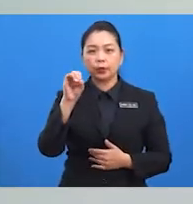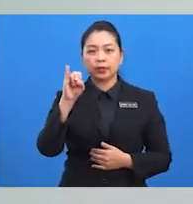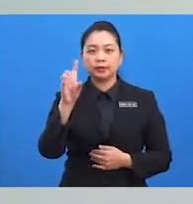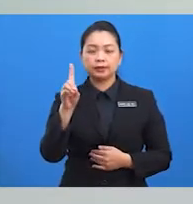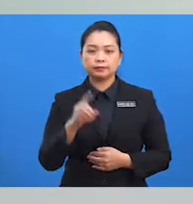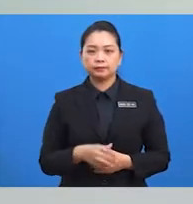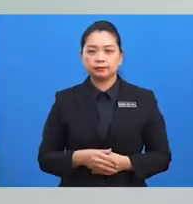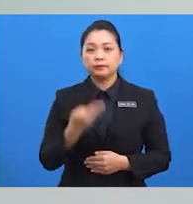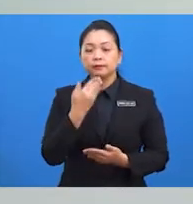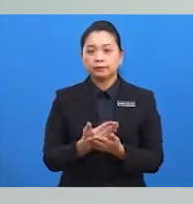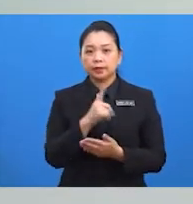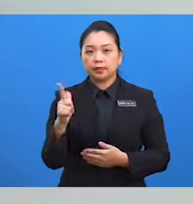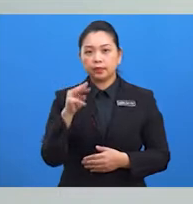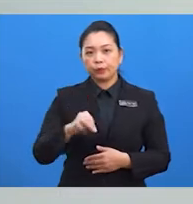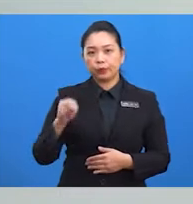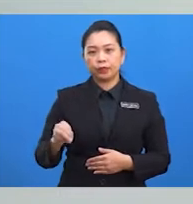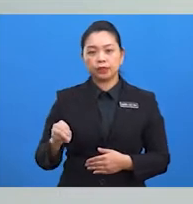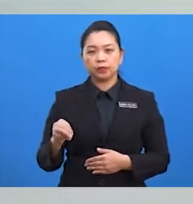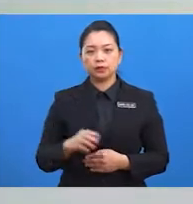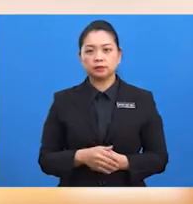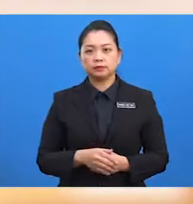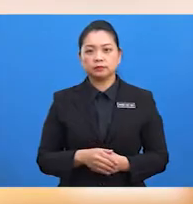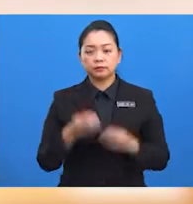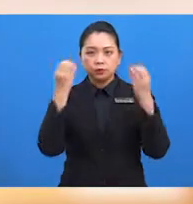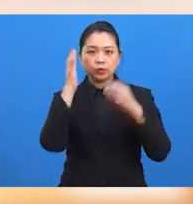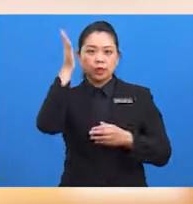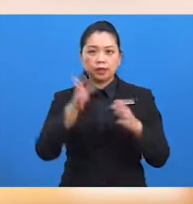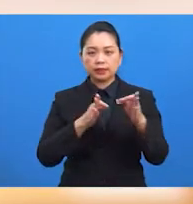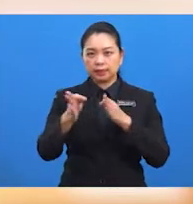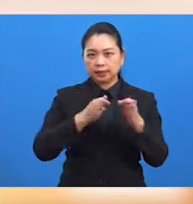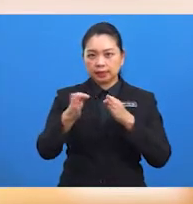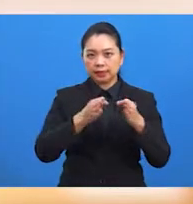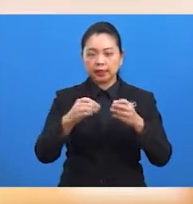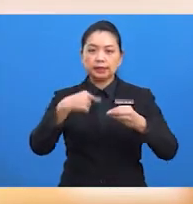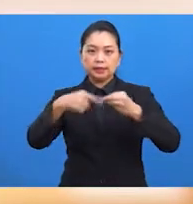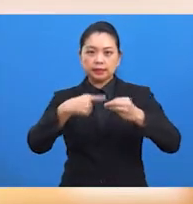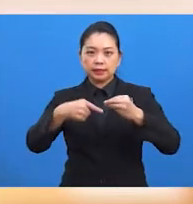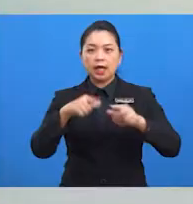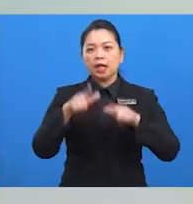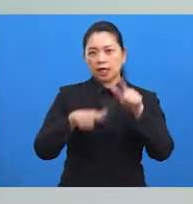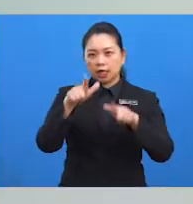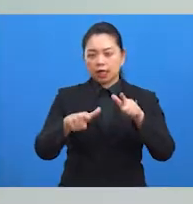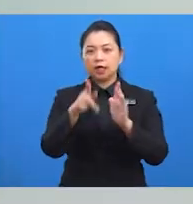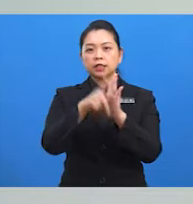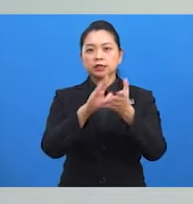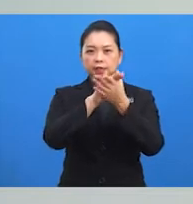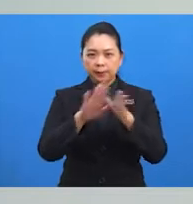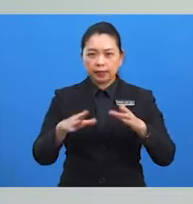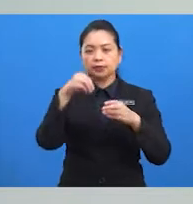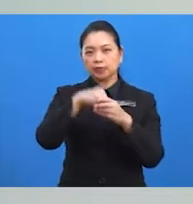baiknya murid-murid seterusnya chegou akan menerangkan populer tentang langkah keselamatan